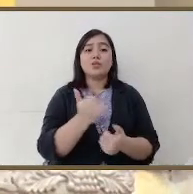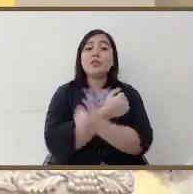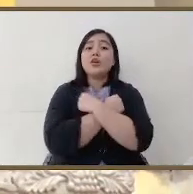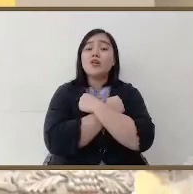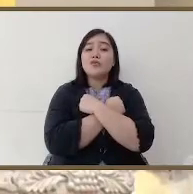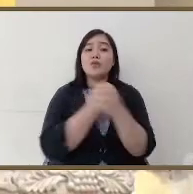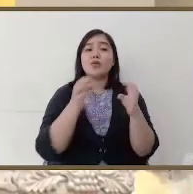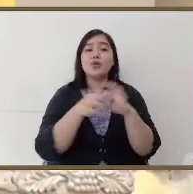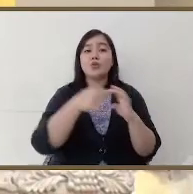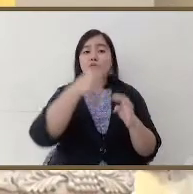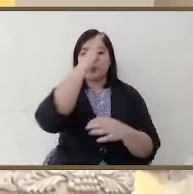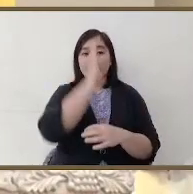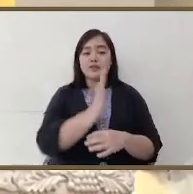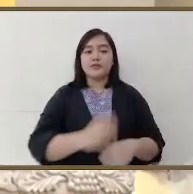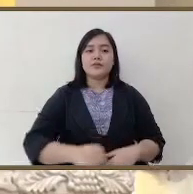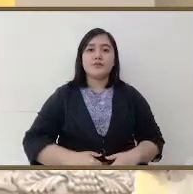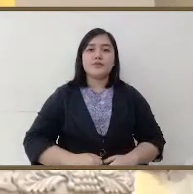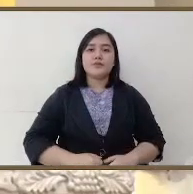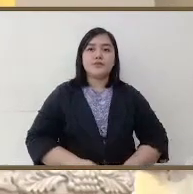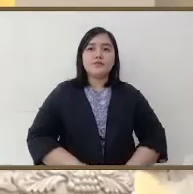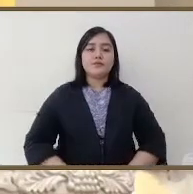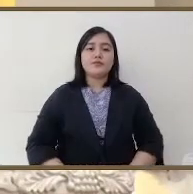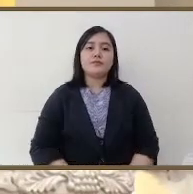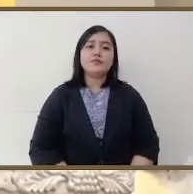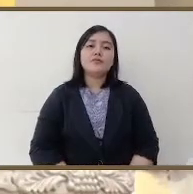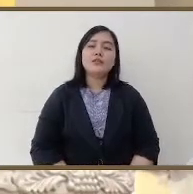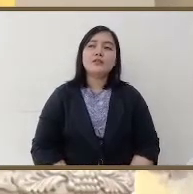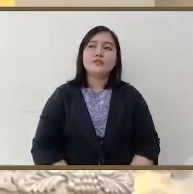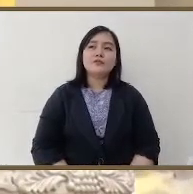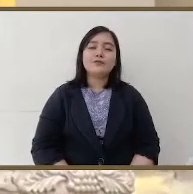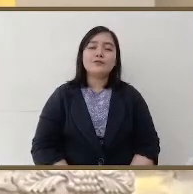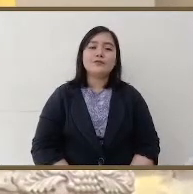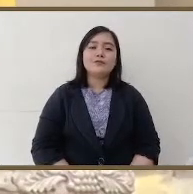Sabihin niyo na ngayong gabi mga kapatid, tapos na ang sumbatan.